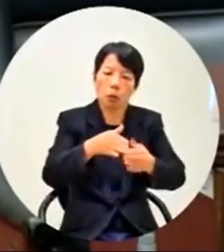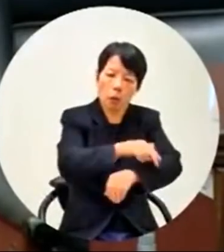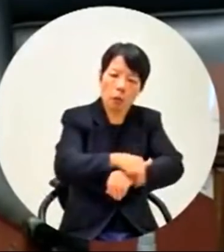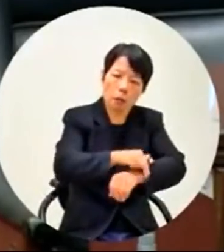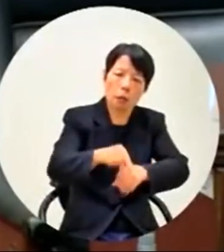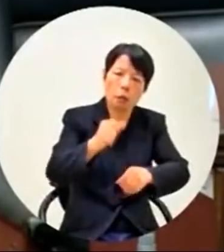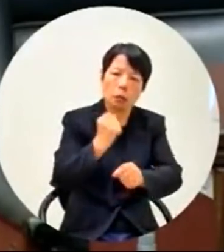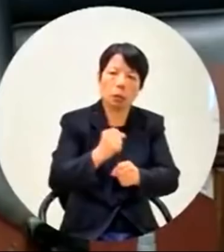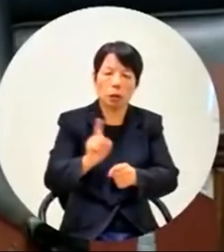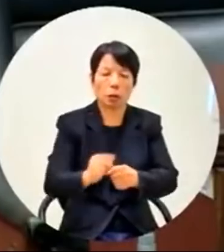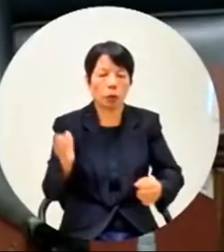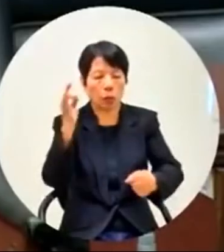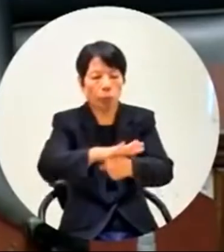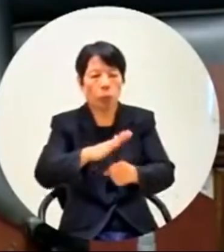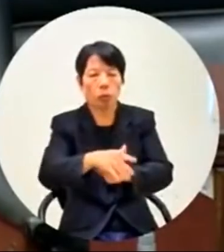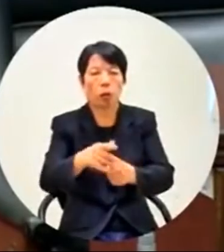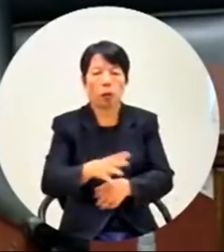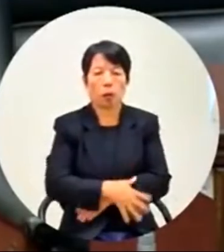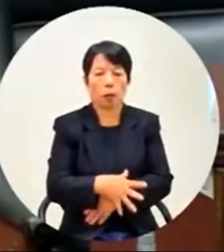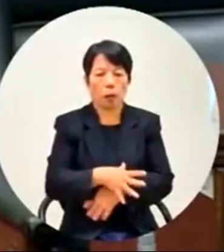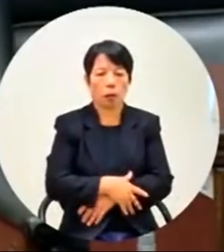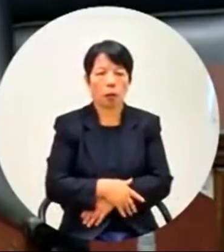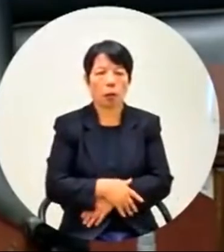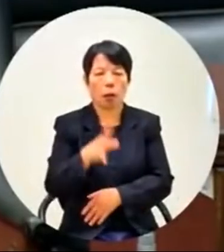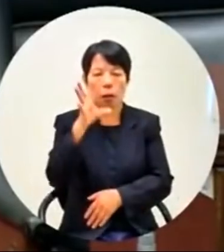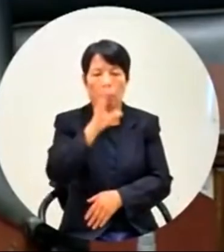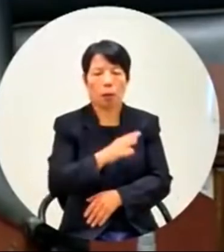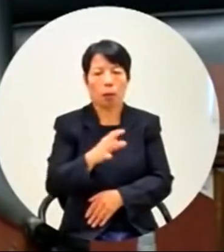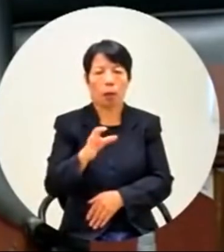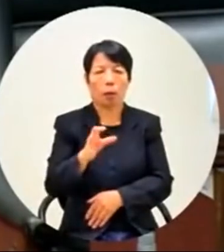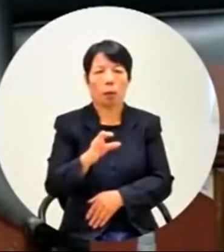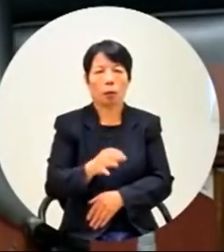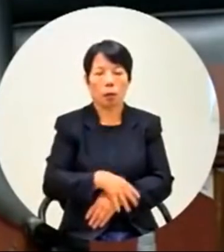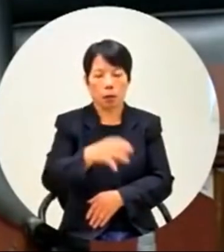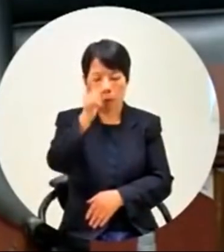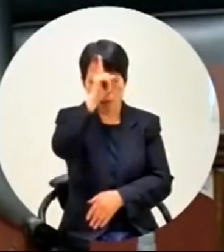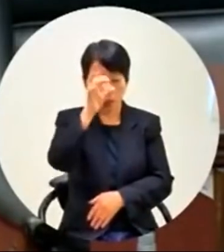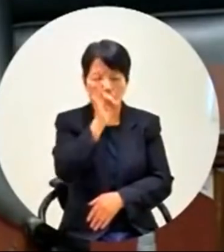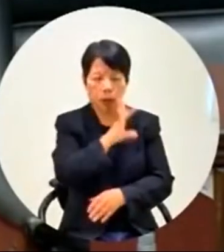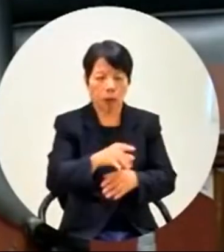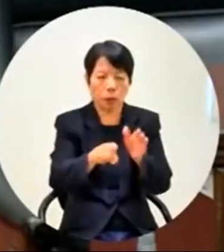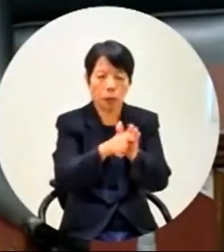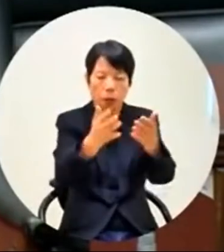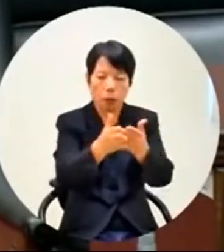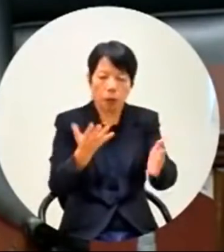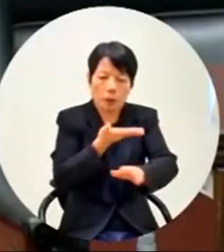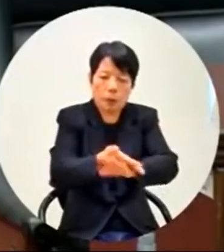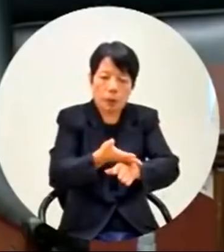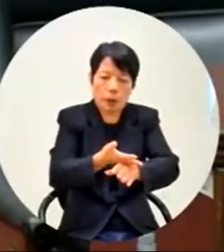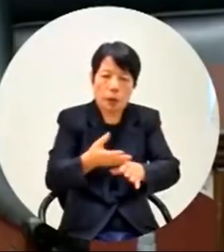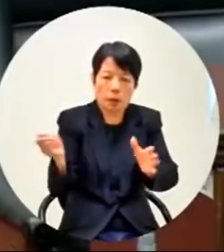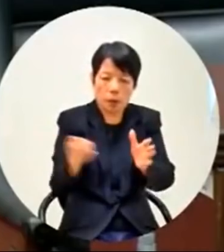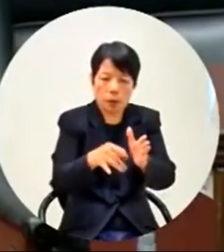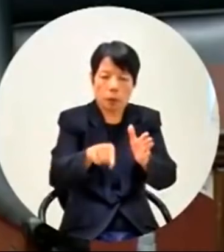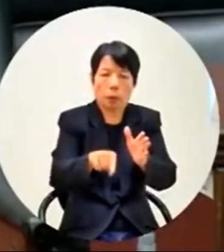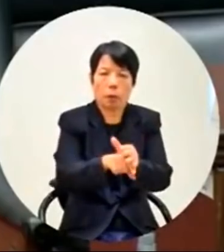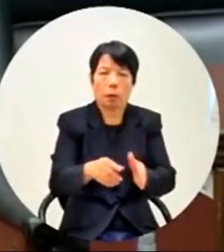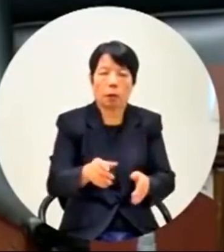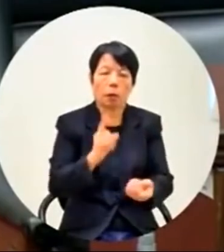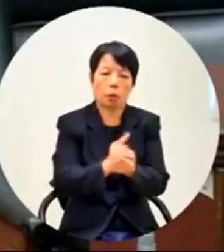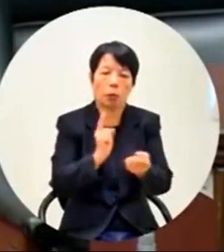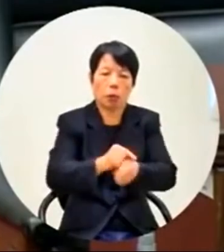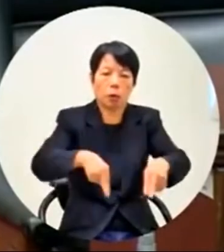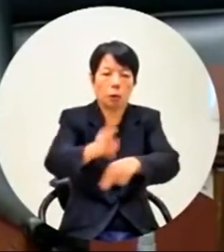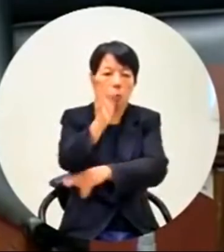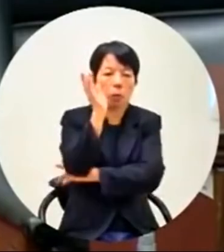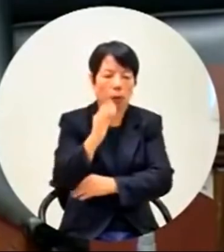要做什么补助啦，都是莫名其妙。你只要不要放进来就好了嘛。那现在放进来了，变成我们 我们地方行政单位